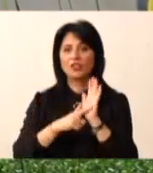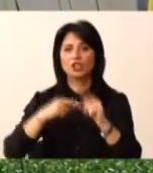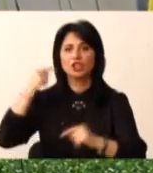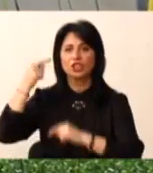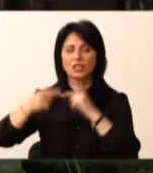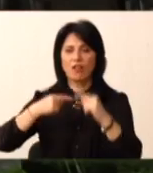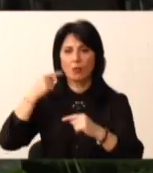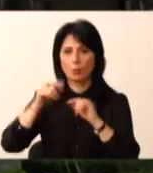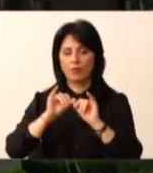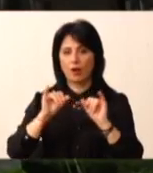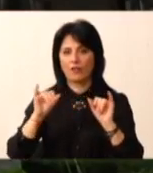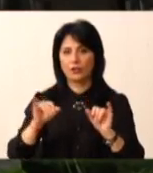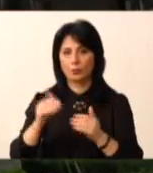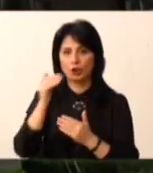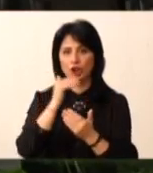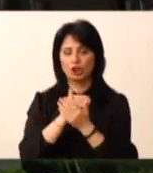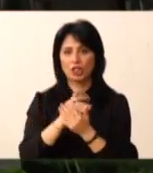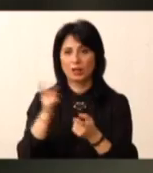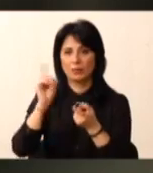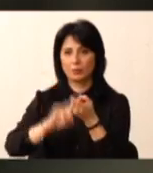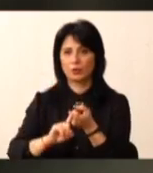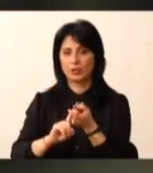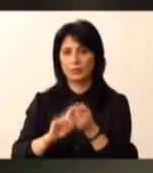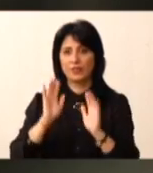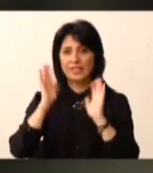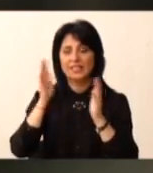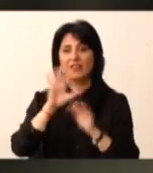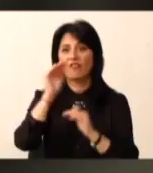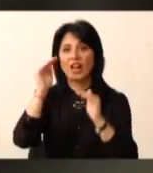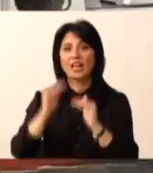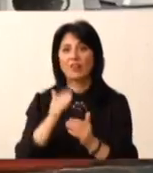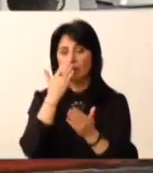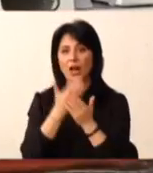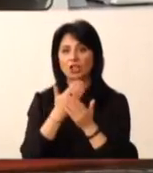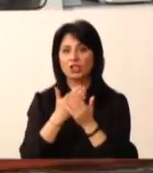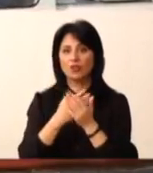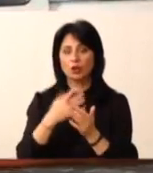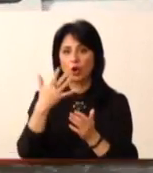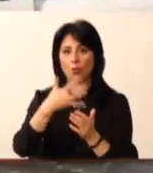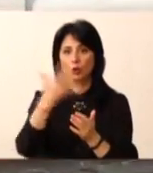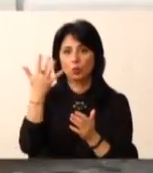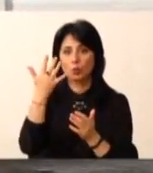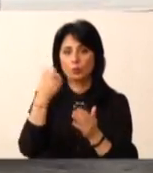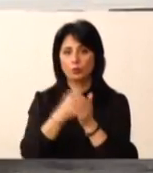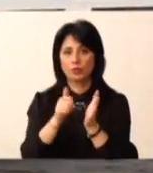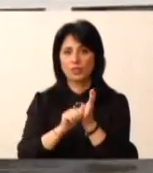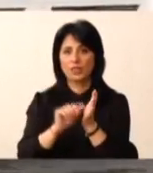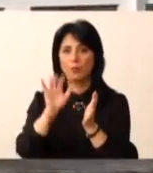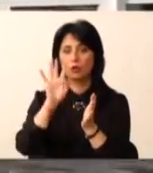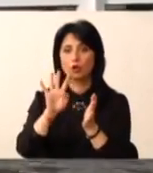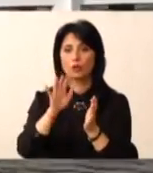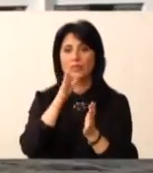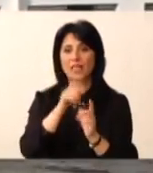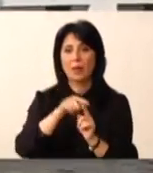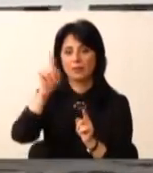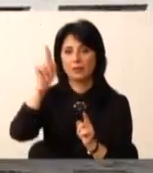თაობის ევოლუციური განვითარების შედეგებს ეფუძნება. წნევის ყველაზე დაბალი მაჩვენებელი 55-დან 74